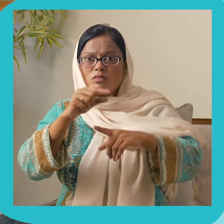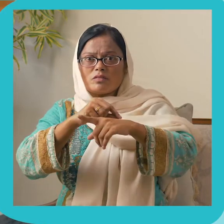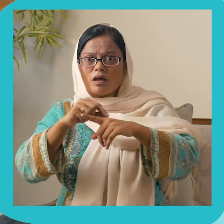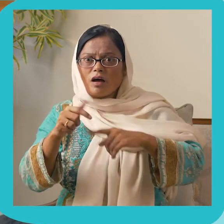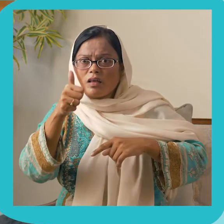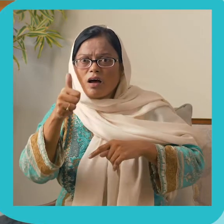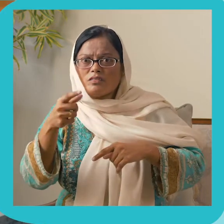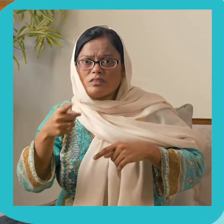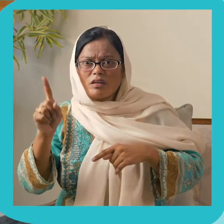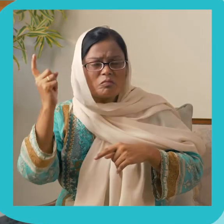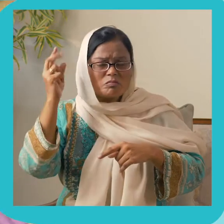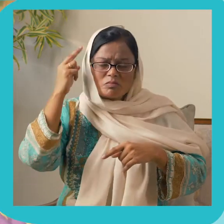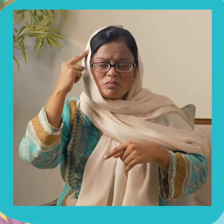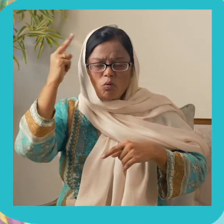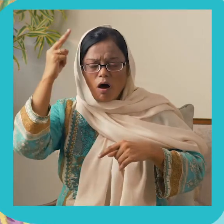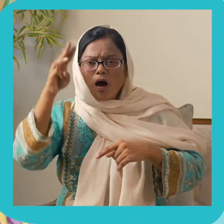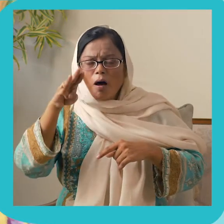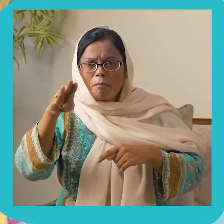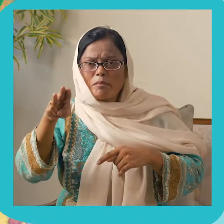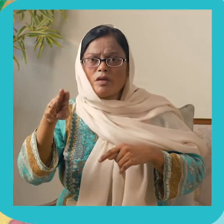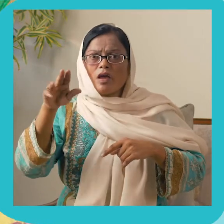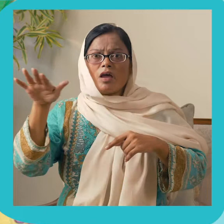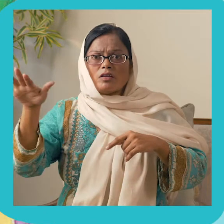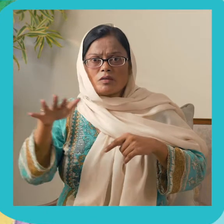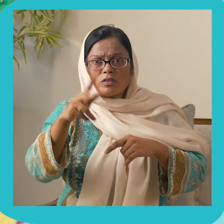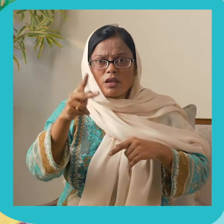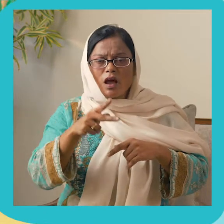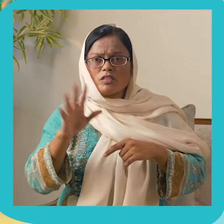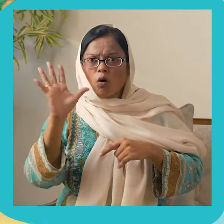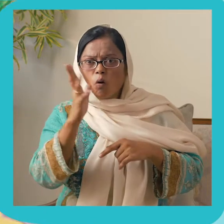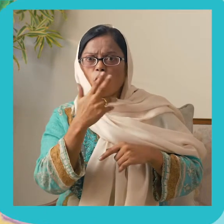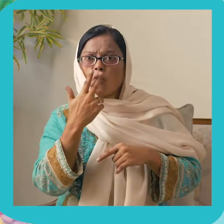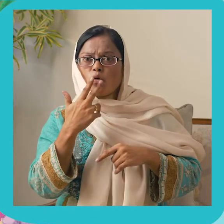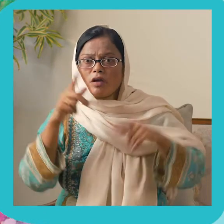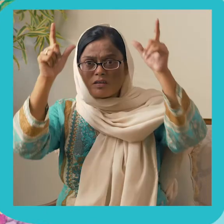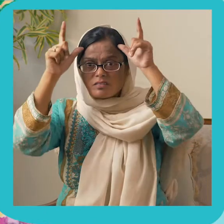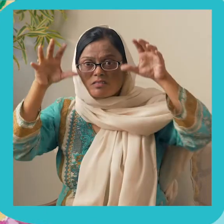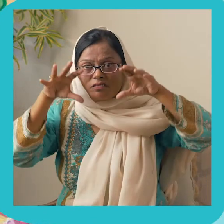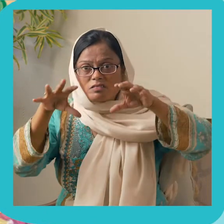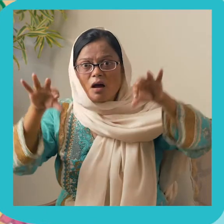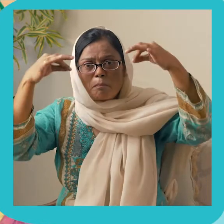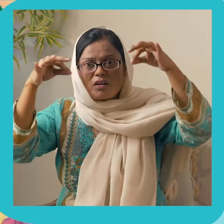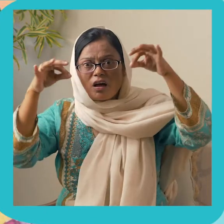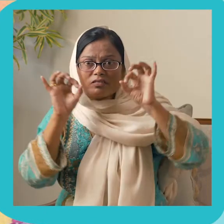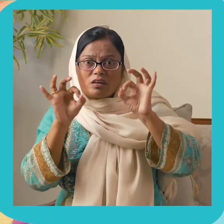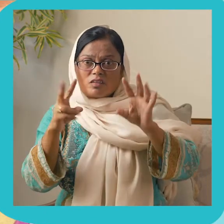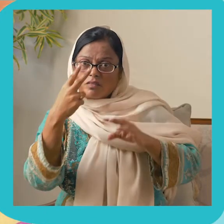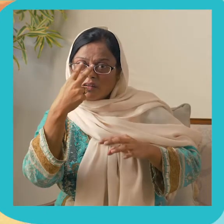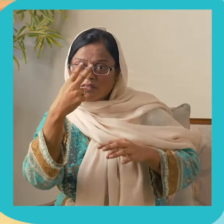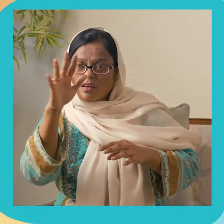ऑलिव उस रात ठीक से सो नहीं पाया। उसे ख्वाब में समंदर के अंदर मुख्तलिफ रंगों के प्लोगर्स नजर आए।